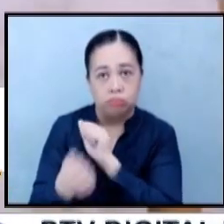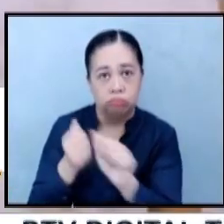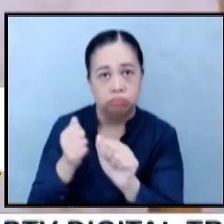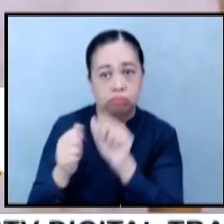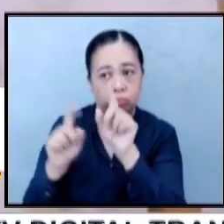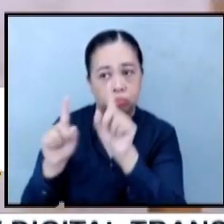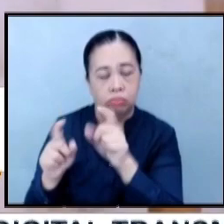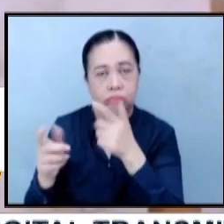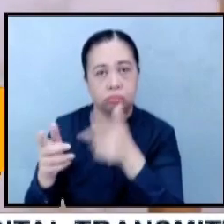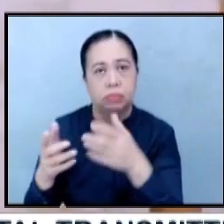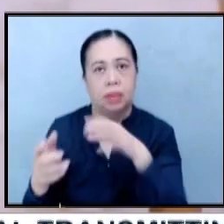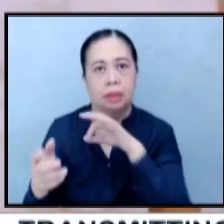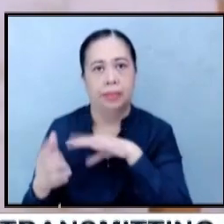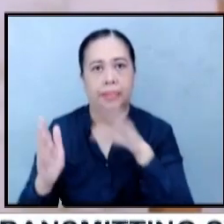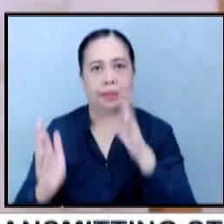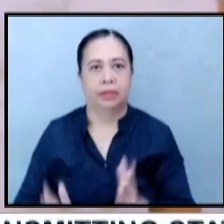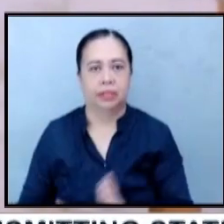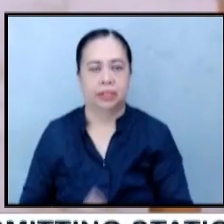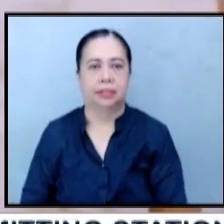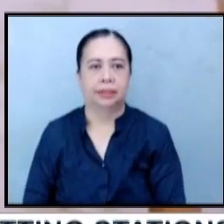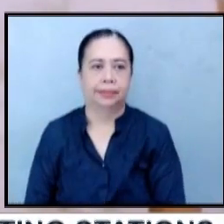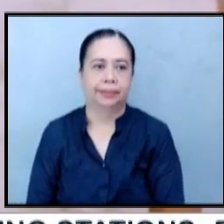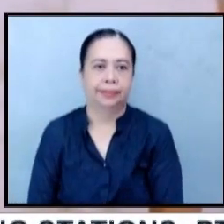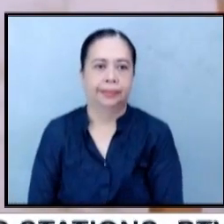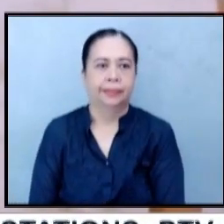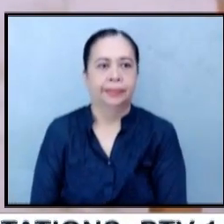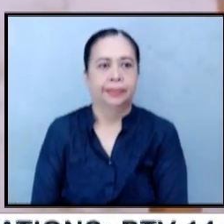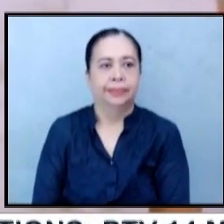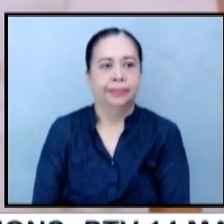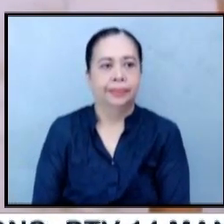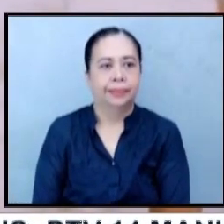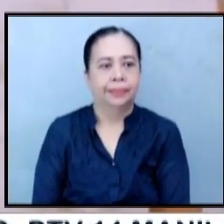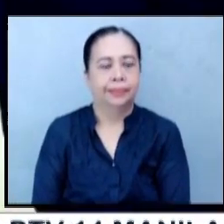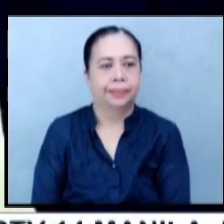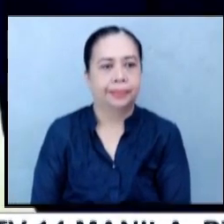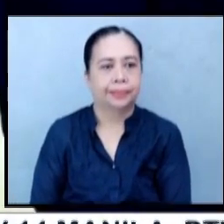beneficiaries. Alan Francisco, para sa Pabansang TV, sa Bagong Pilipinas.